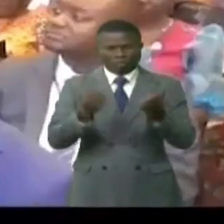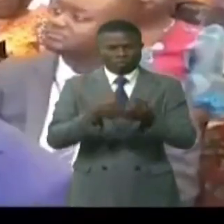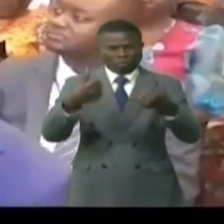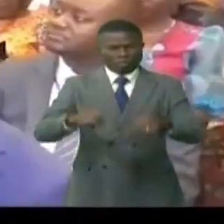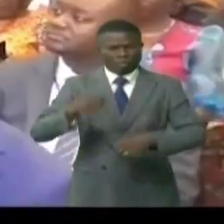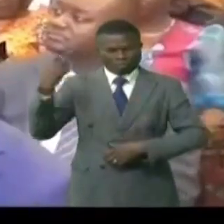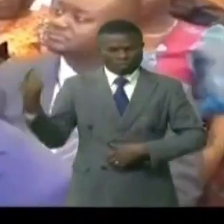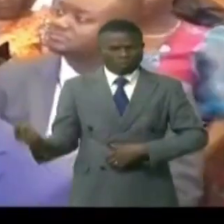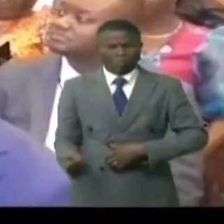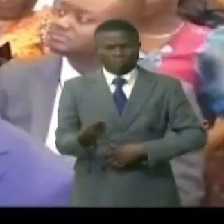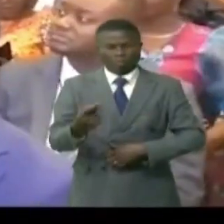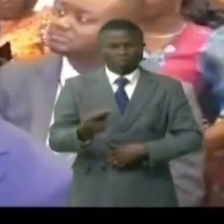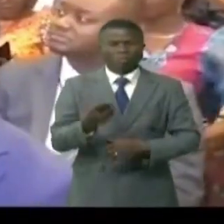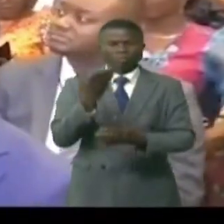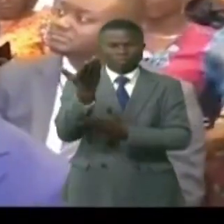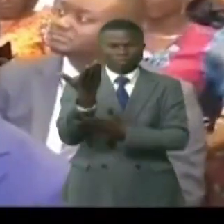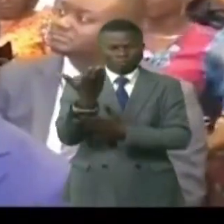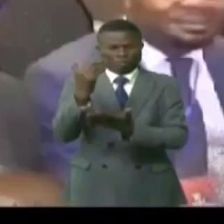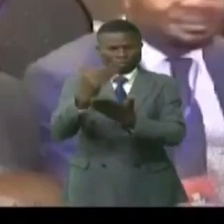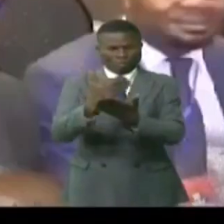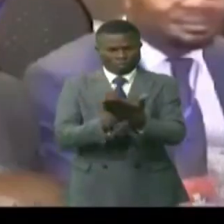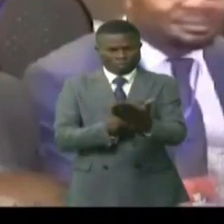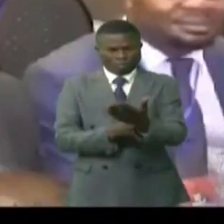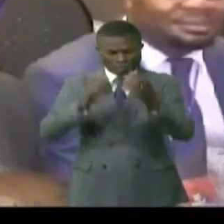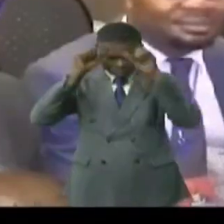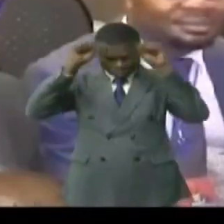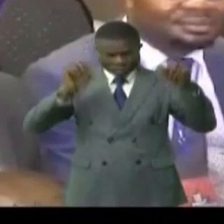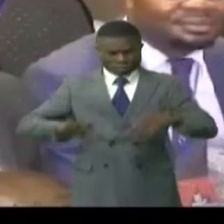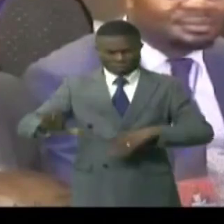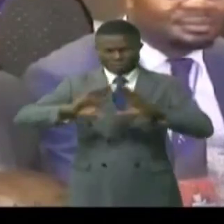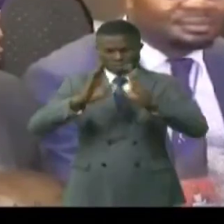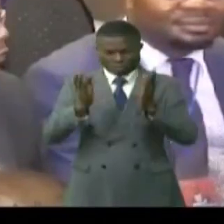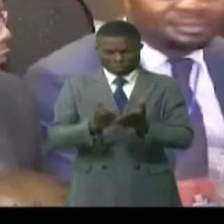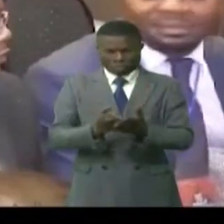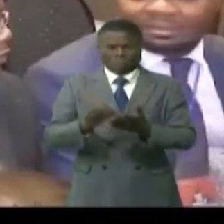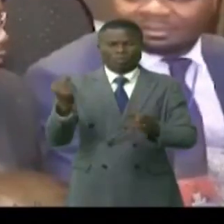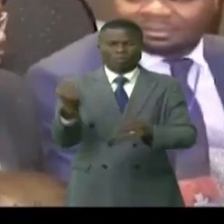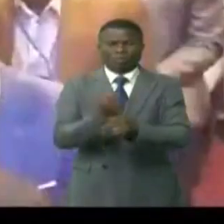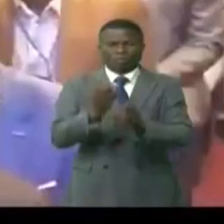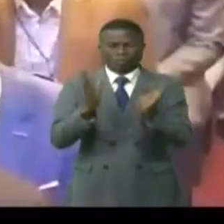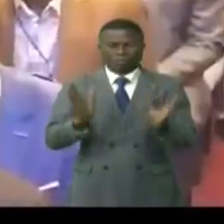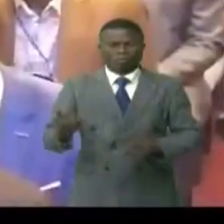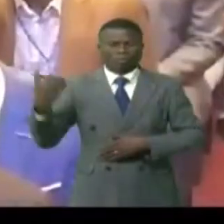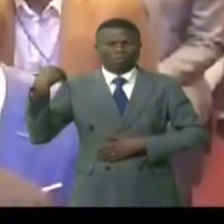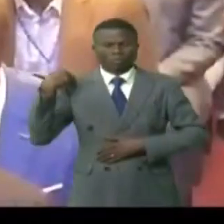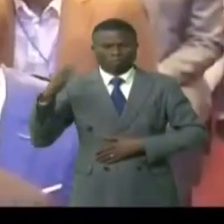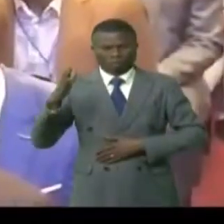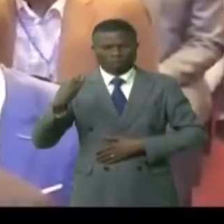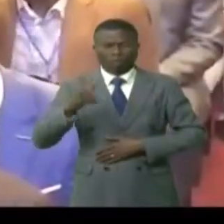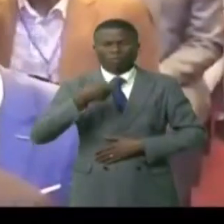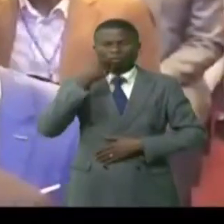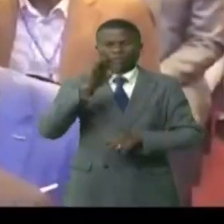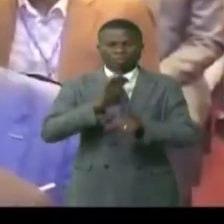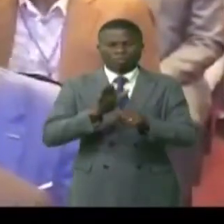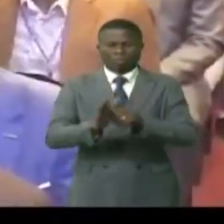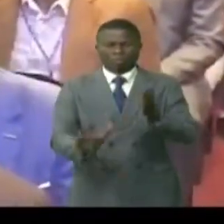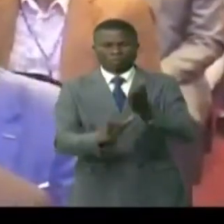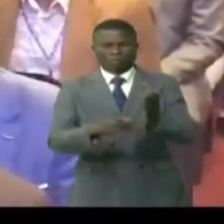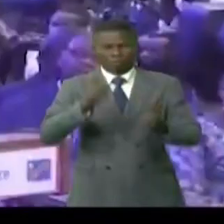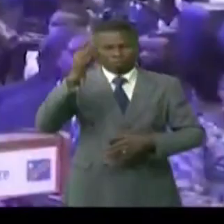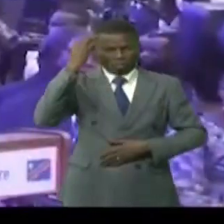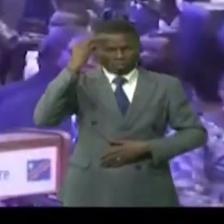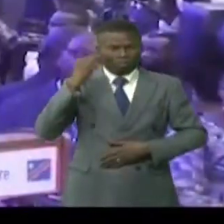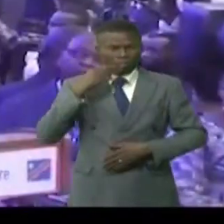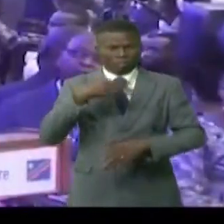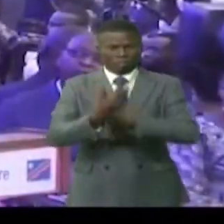permanent est l'une des recommandations du chef de l'État à tous les détenteurs de l'autorité de l'État, a martelé le vice-premier ministre,